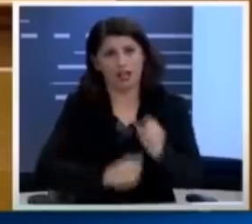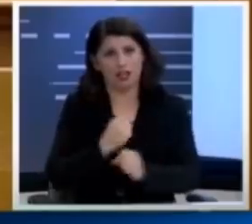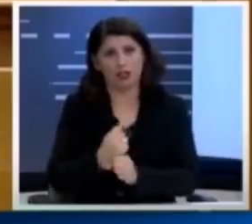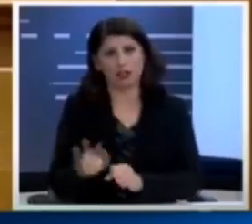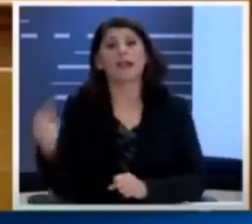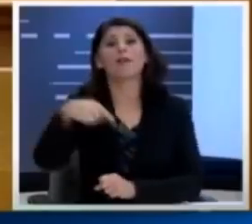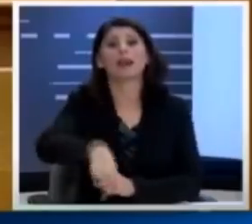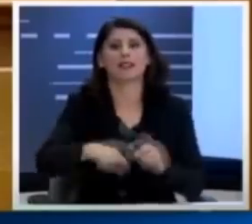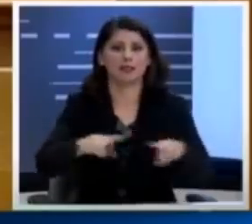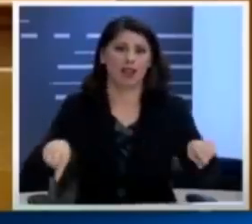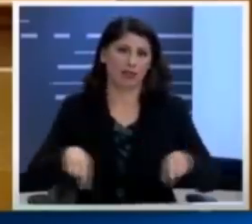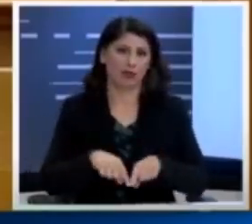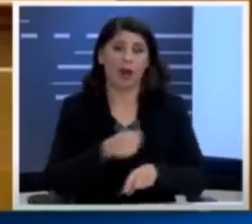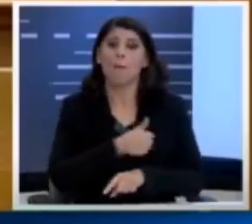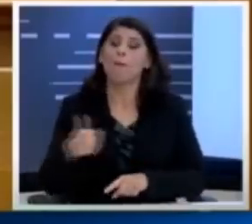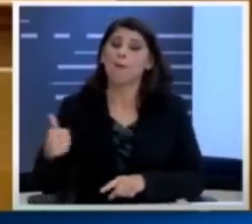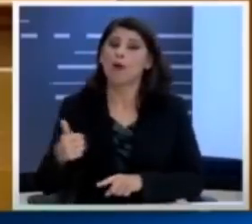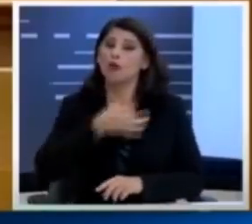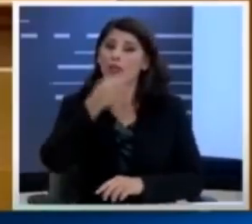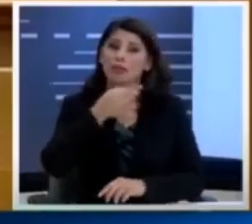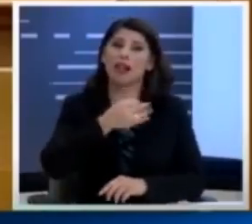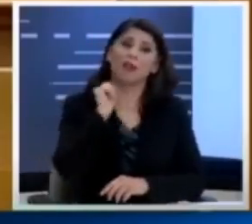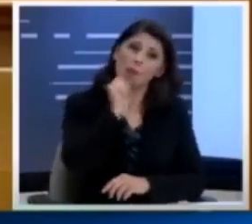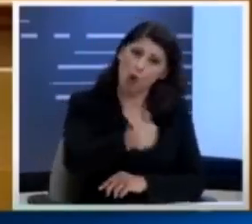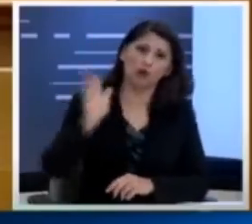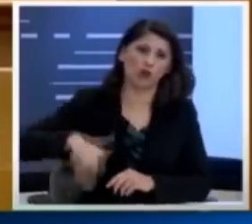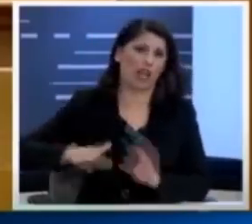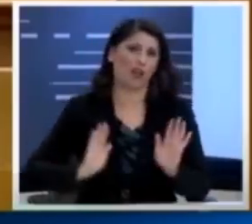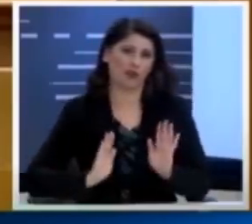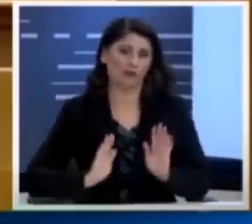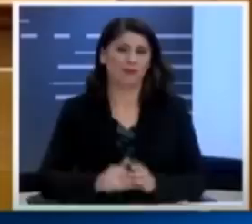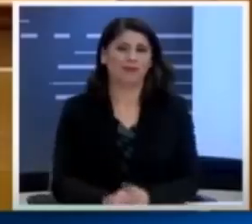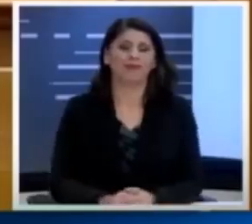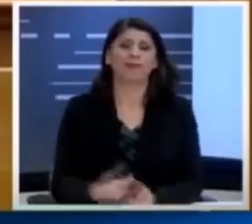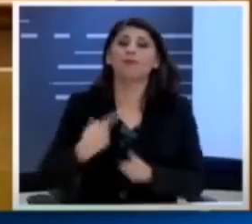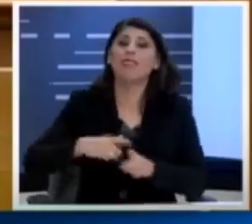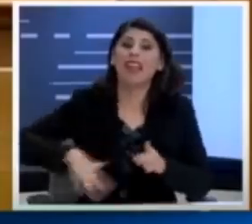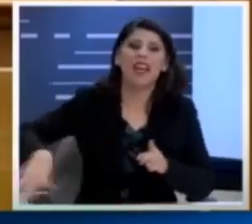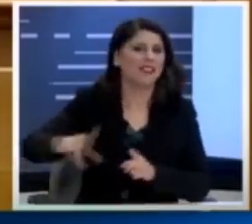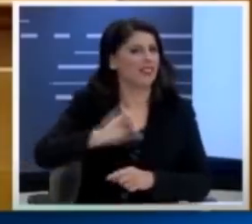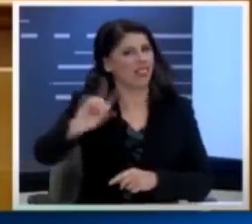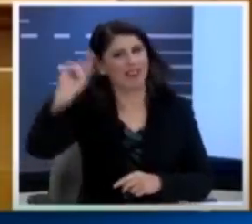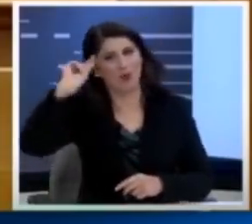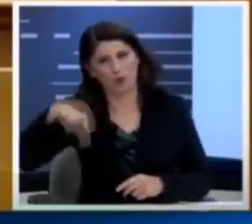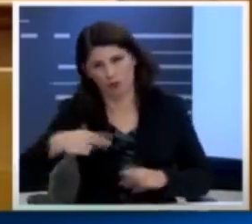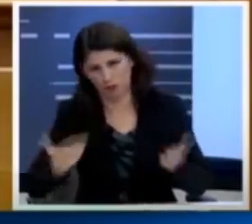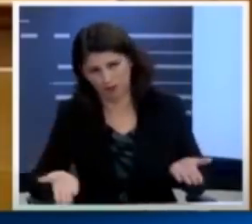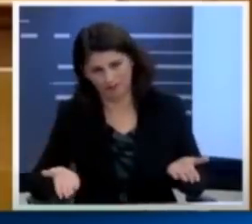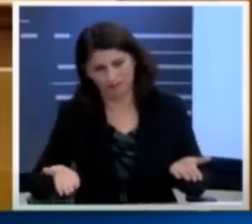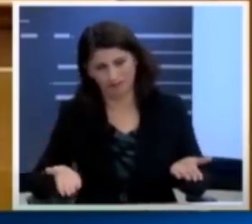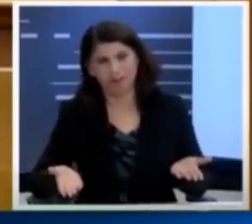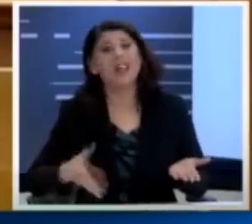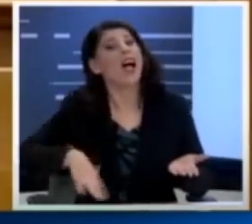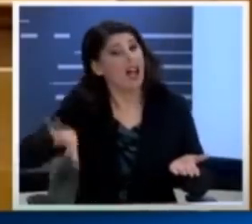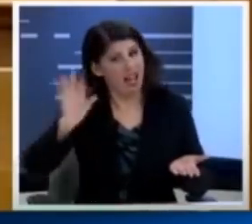με βρίσκετε σε αυτή την αίθουσα παρά μόνο όταν μιλάτε εσείς στο τέλος. Ο ελληνικός λαός δεν είναι κουτός.